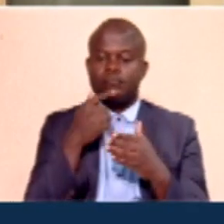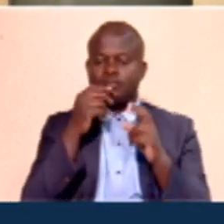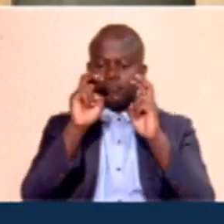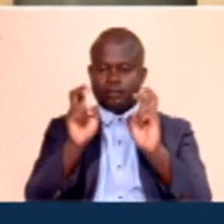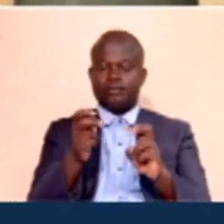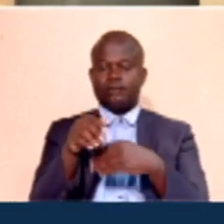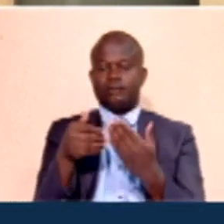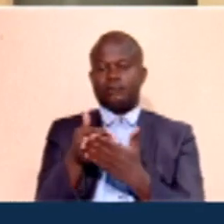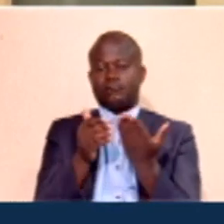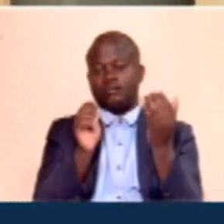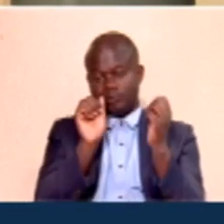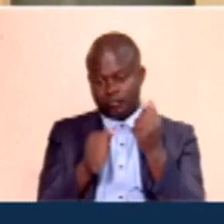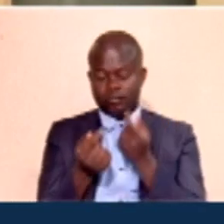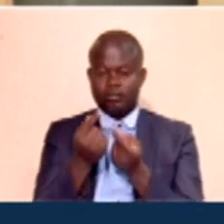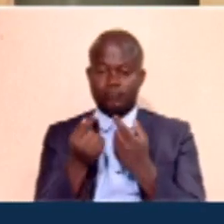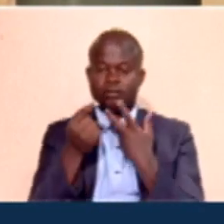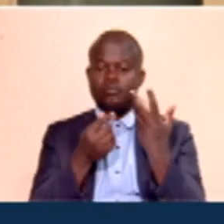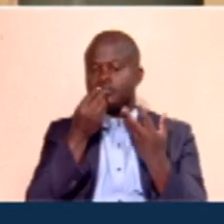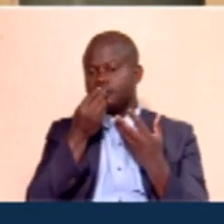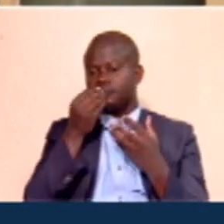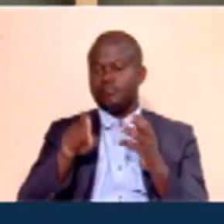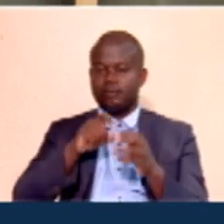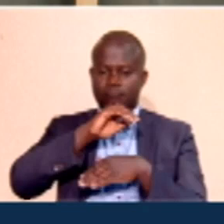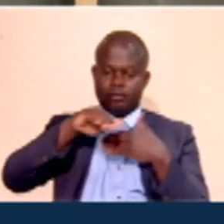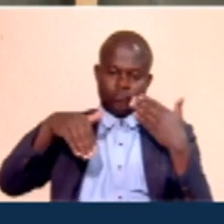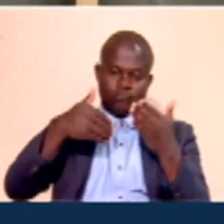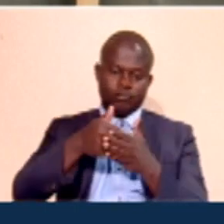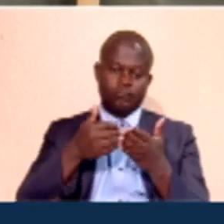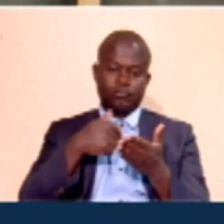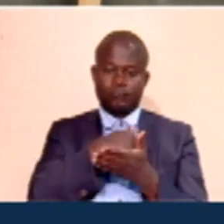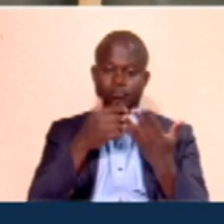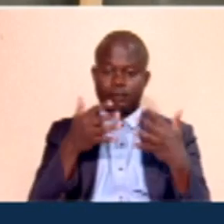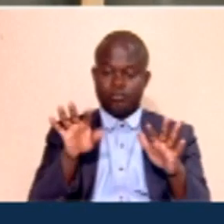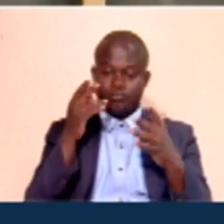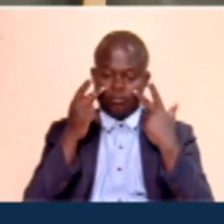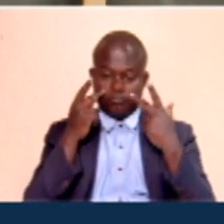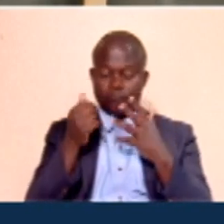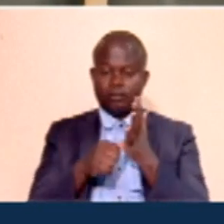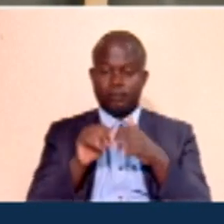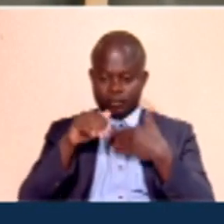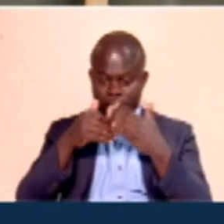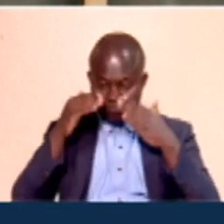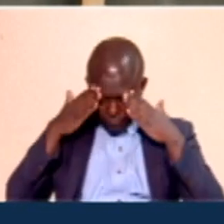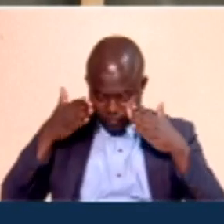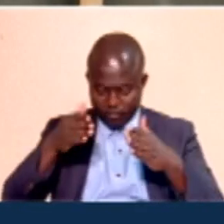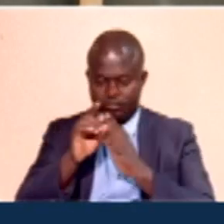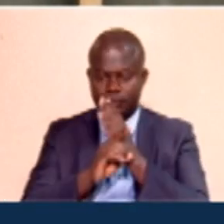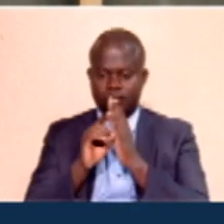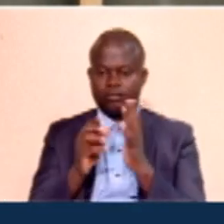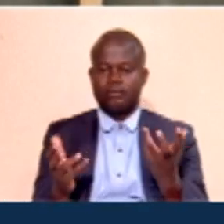ngo aya ngaya ashobora guhisha ibyo kurya ukenera byose. Tumaze kureba ikibazo kiri hano cyugarije kano karere